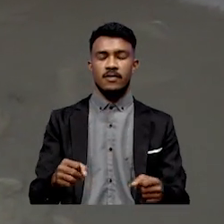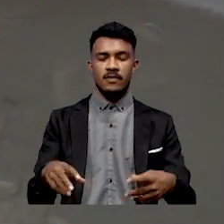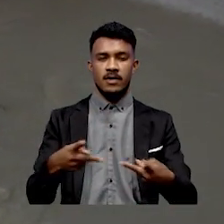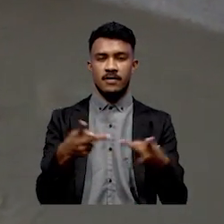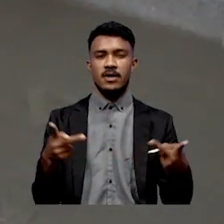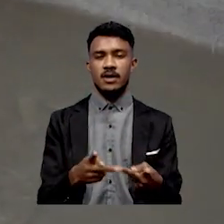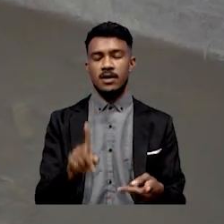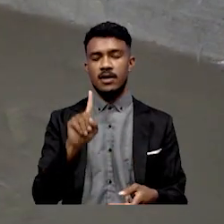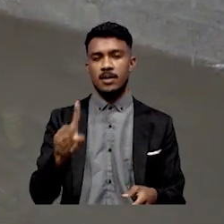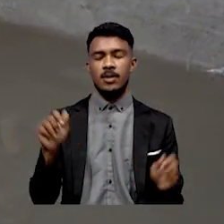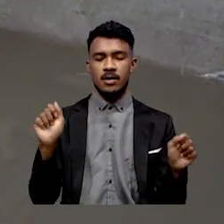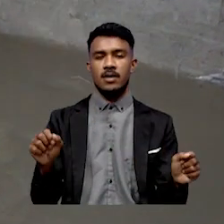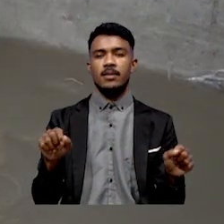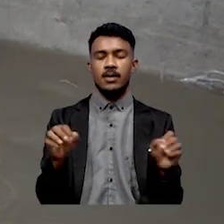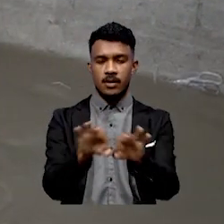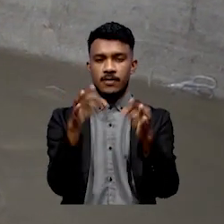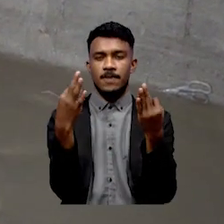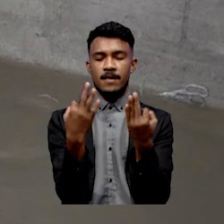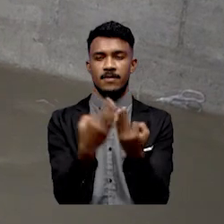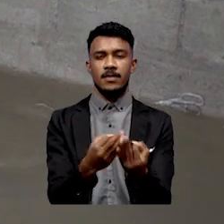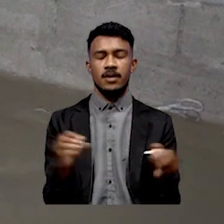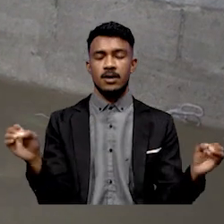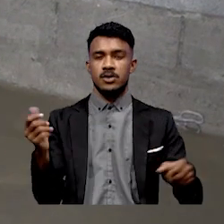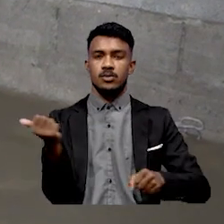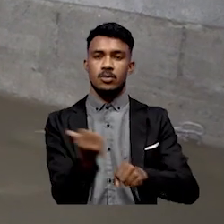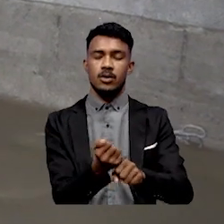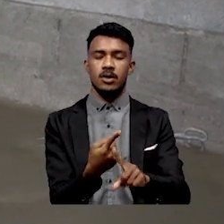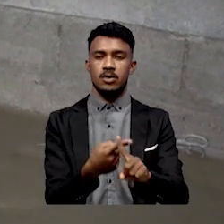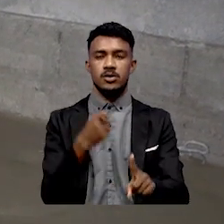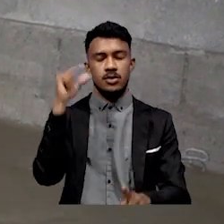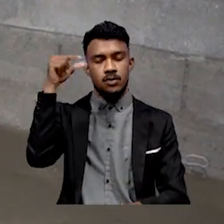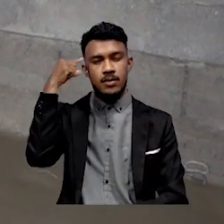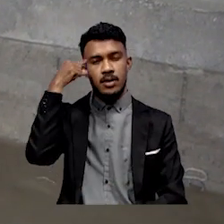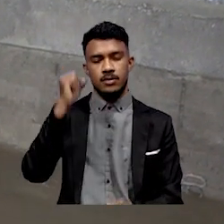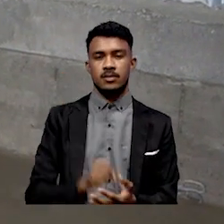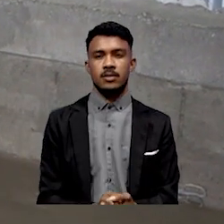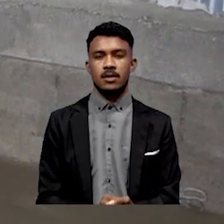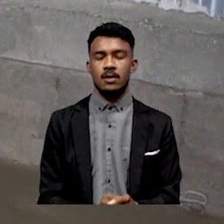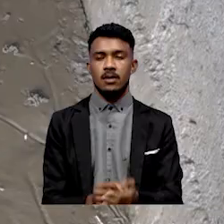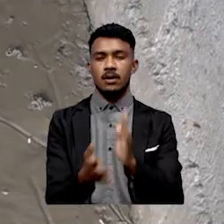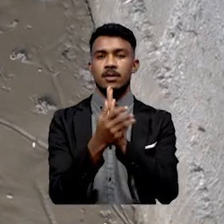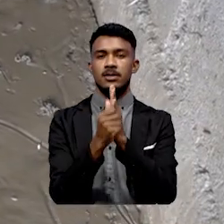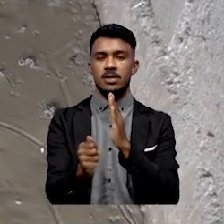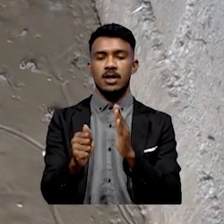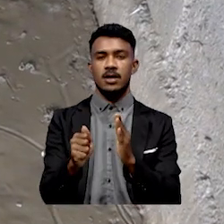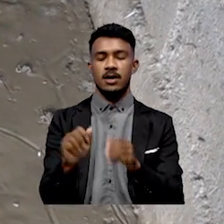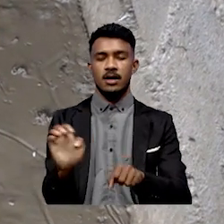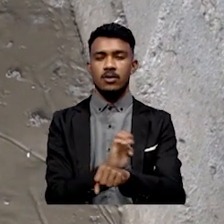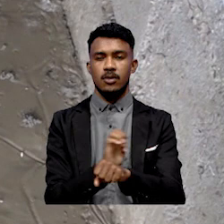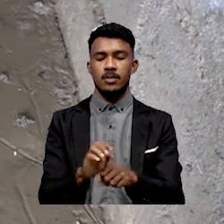anba la ho suporta ruma husi governo ka parte seluk. Kapasidadi ekonomia nebe fraku